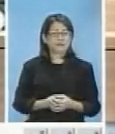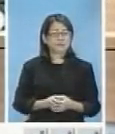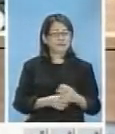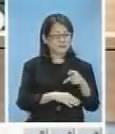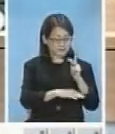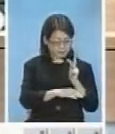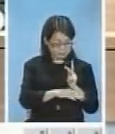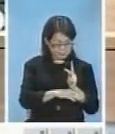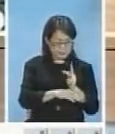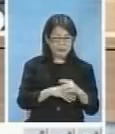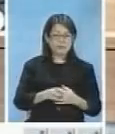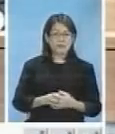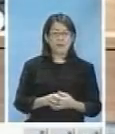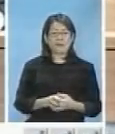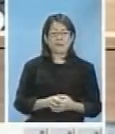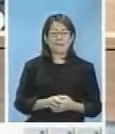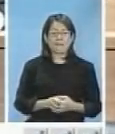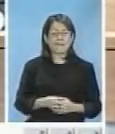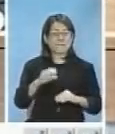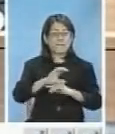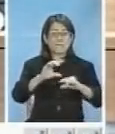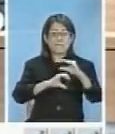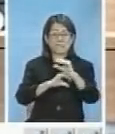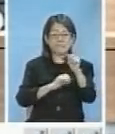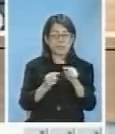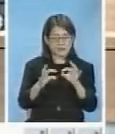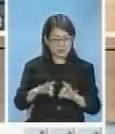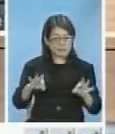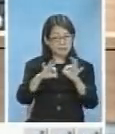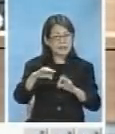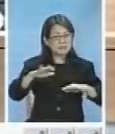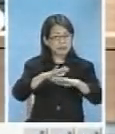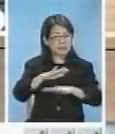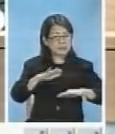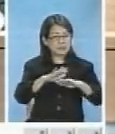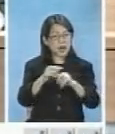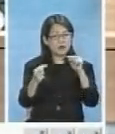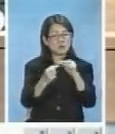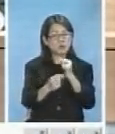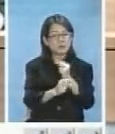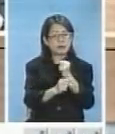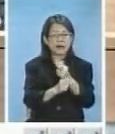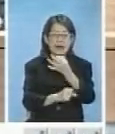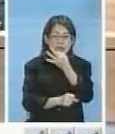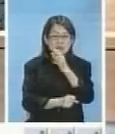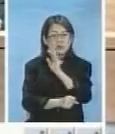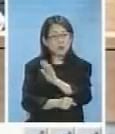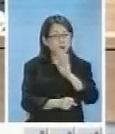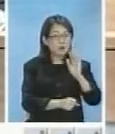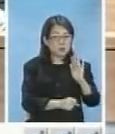10% ท่านประธานที่เคารพครับโครงการที่เป็นความจำเป็นพื้นฐานสำหรับการประกอบอาชีพของพี่น้องเกษตรกรเหล่